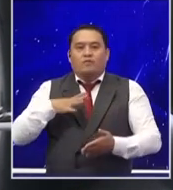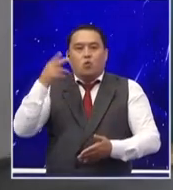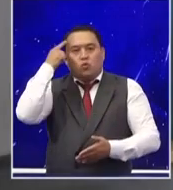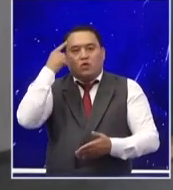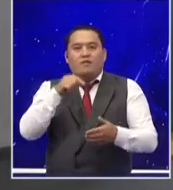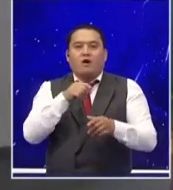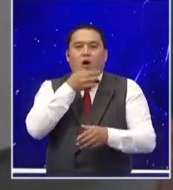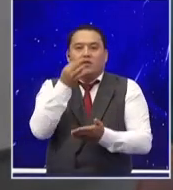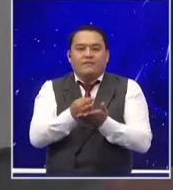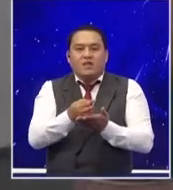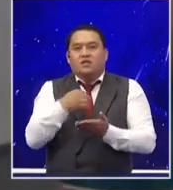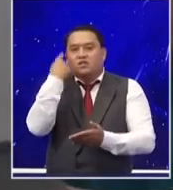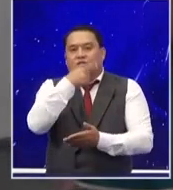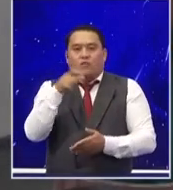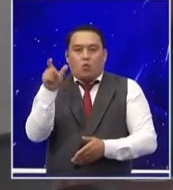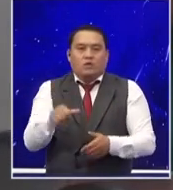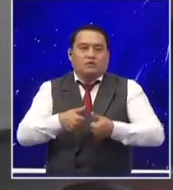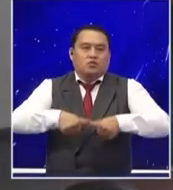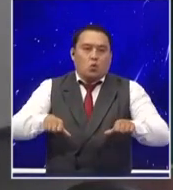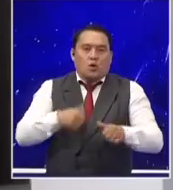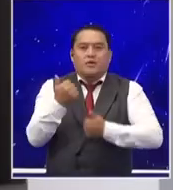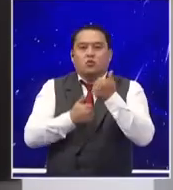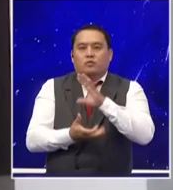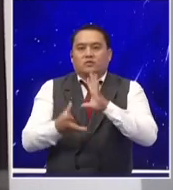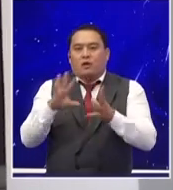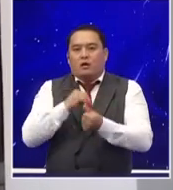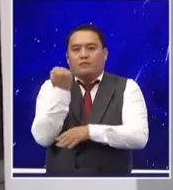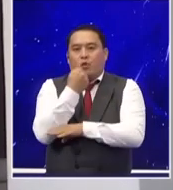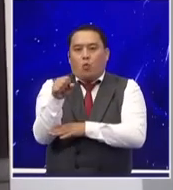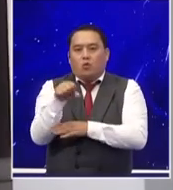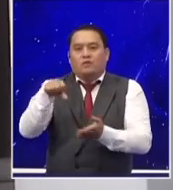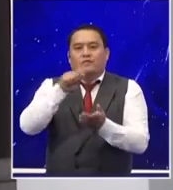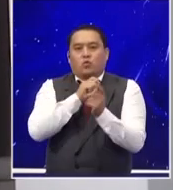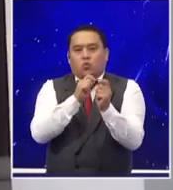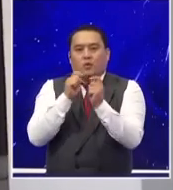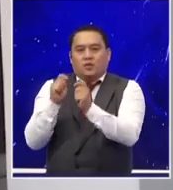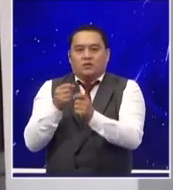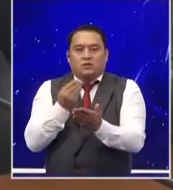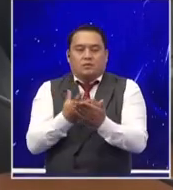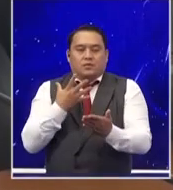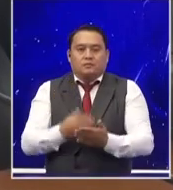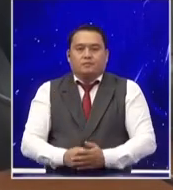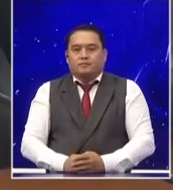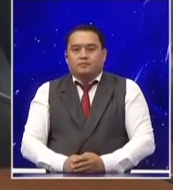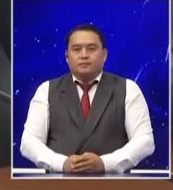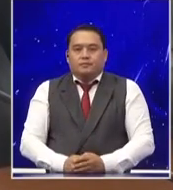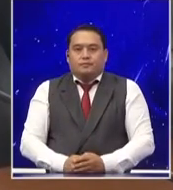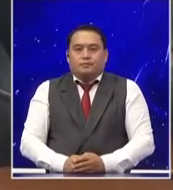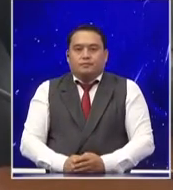устной форме ответить на вопросы членов жюри по итогам соревнования победителям и участникам вручили грамоты и ценные подарки